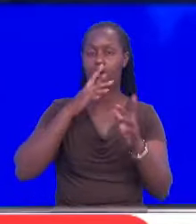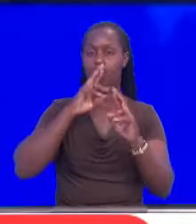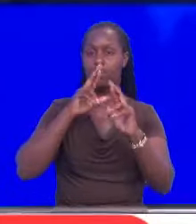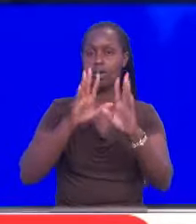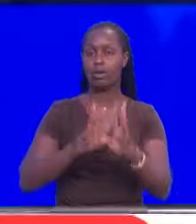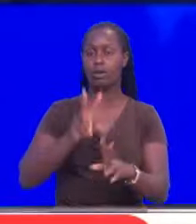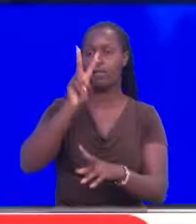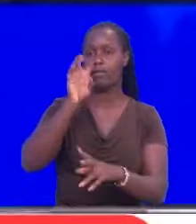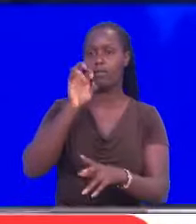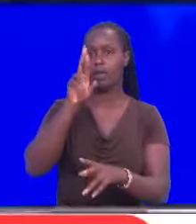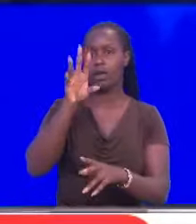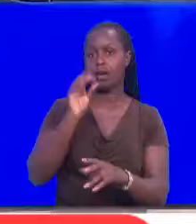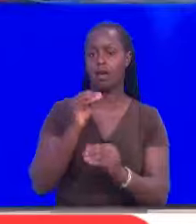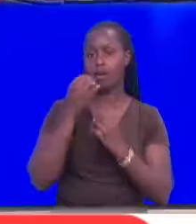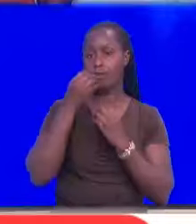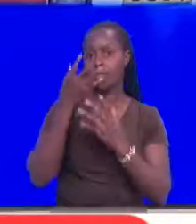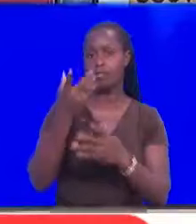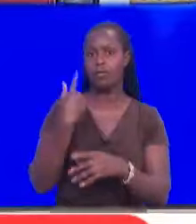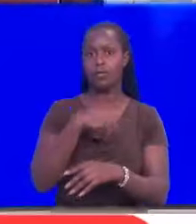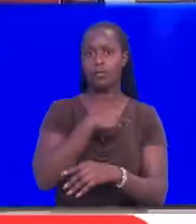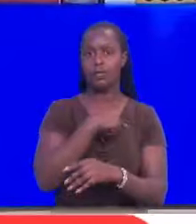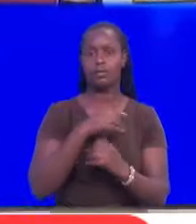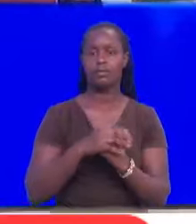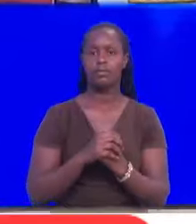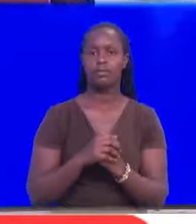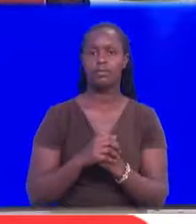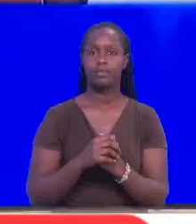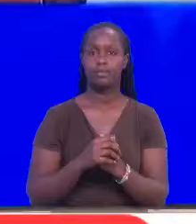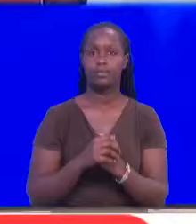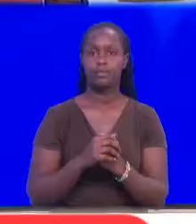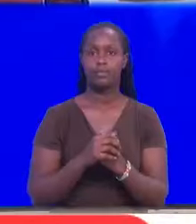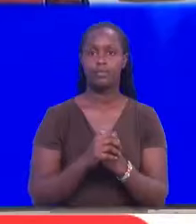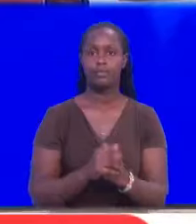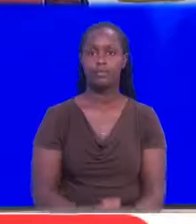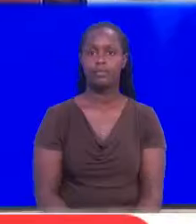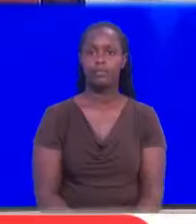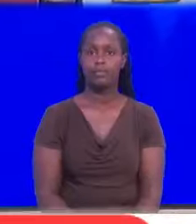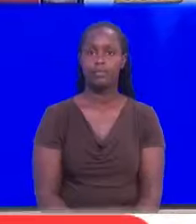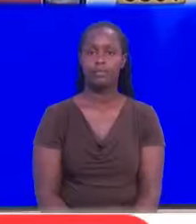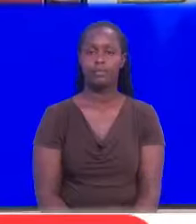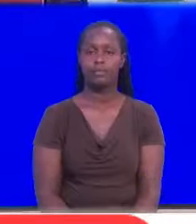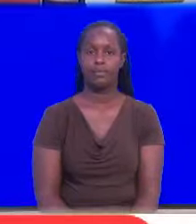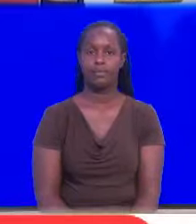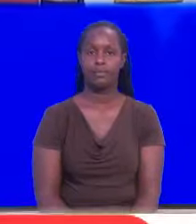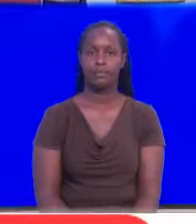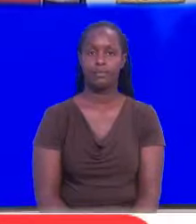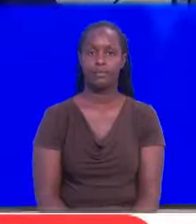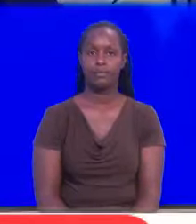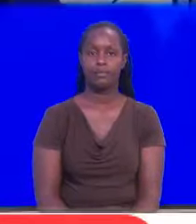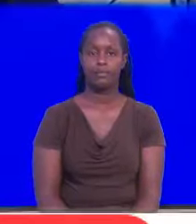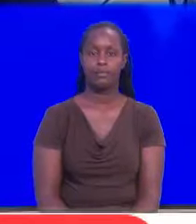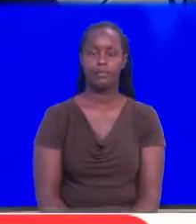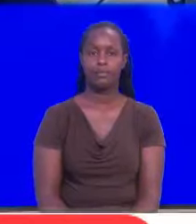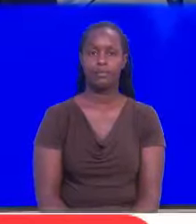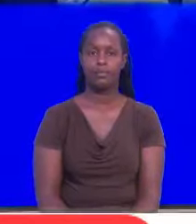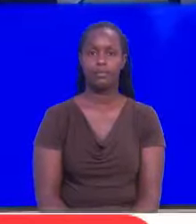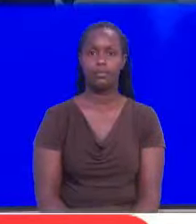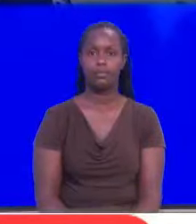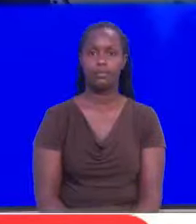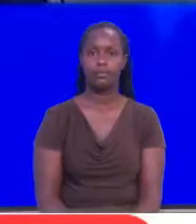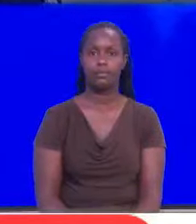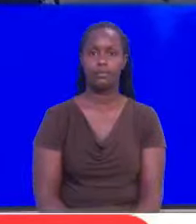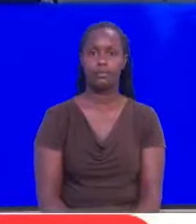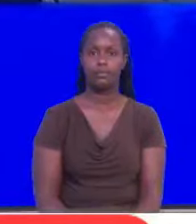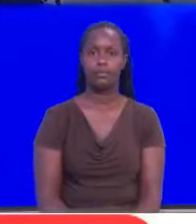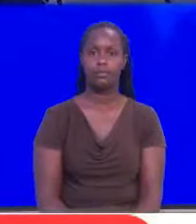47 kwa taarifa hiyo. Manusura wa ajali mbaya iliyohusisha basi la chuo kikuu cha Kenyatta na lori eneo la Maungu